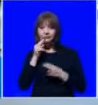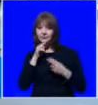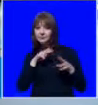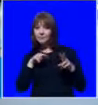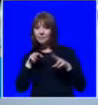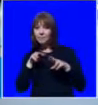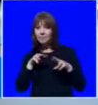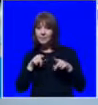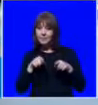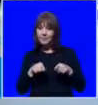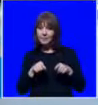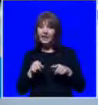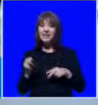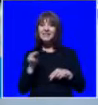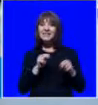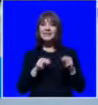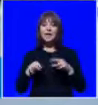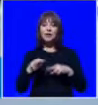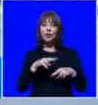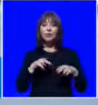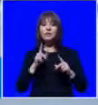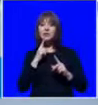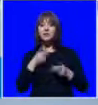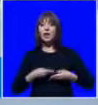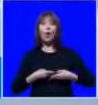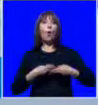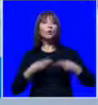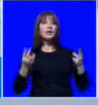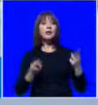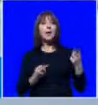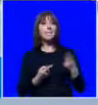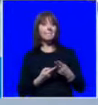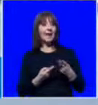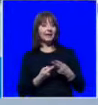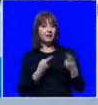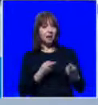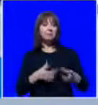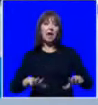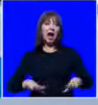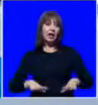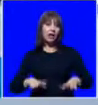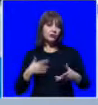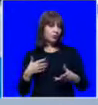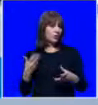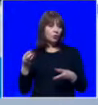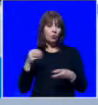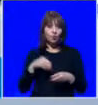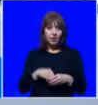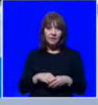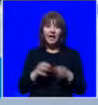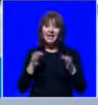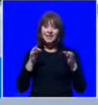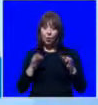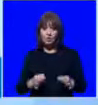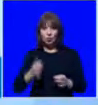аз. Заседанията на комисията да бъдат публични, всички медии да бъдат там и граждани, които желаят да участват. Като се